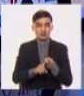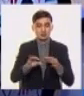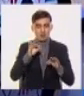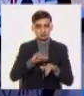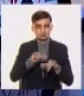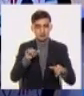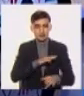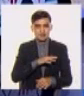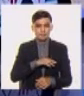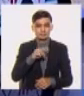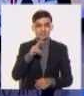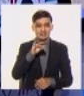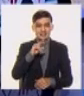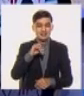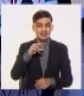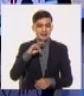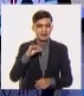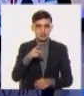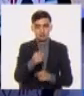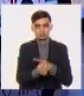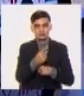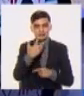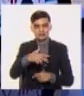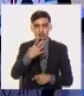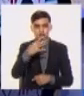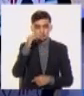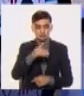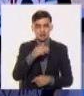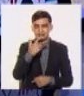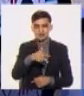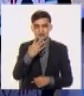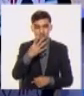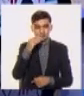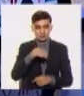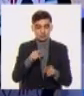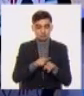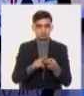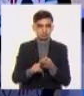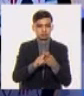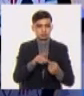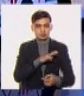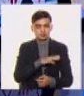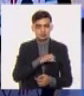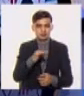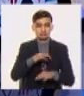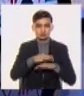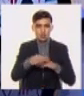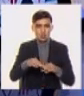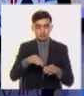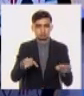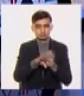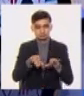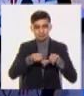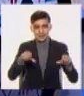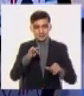называют провинцию Цзилинь. Там выявили 34 случая заражения. Поэтому на всей территории ввели строгую блокировку,